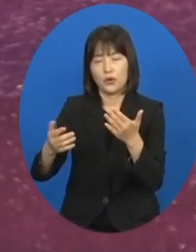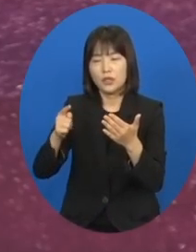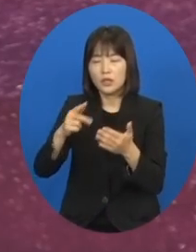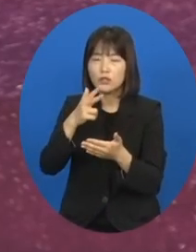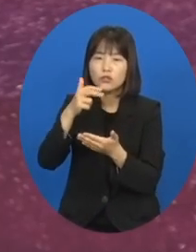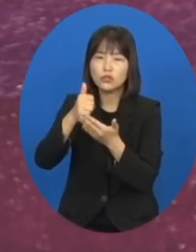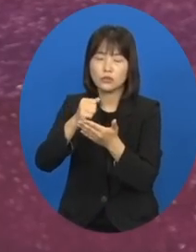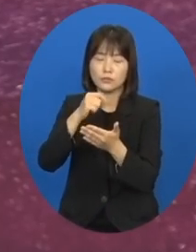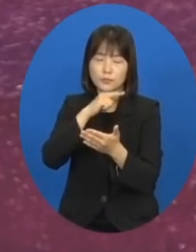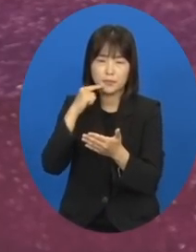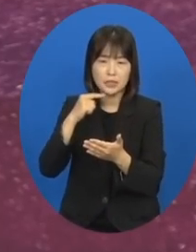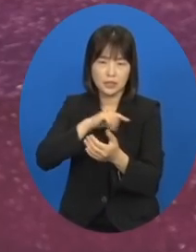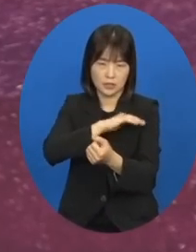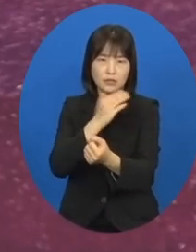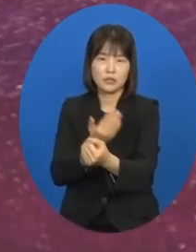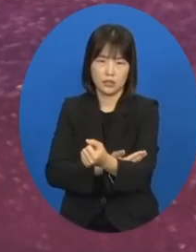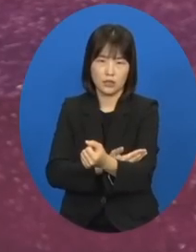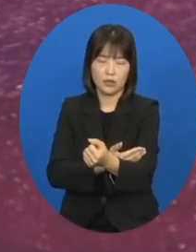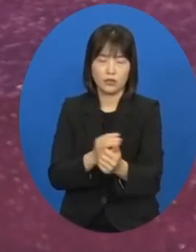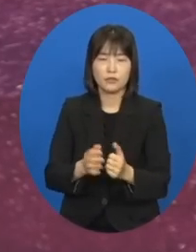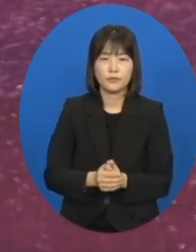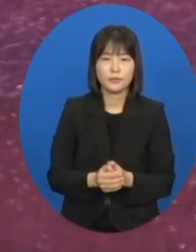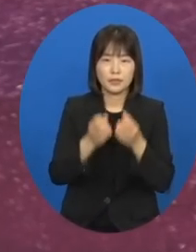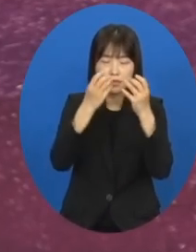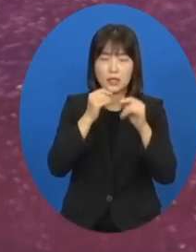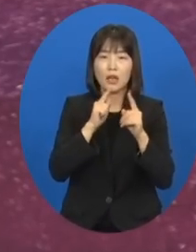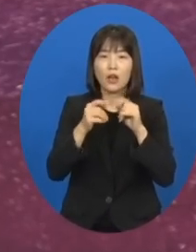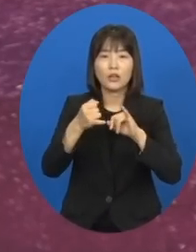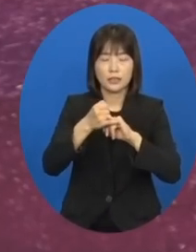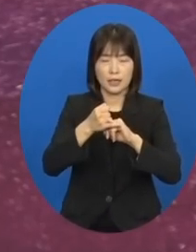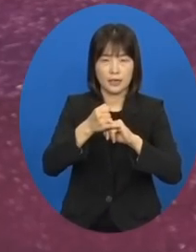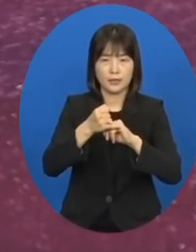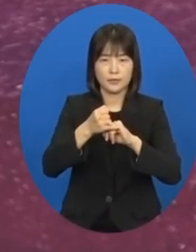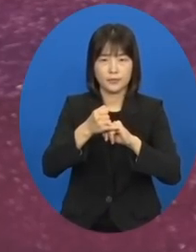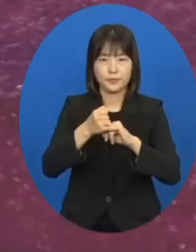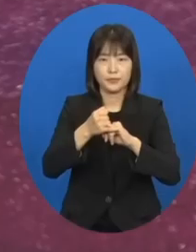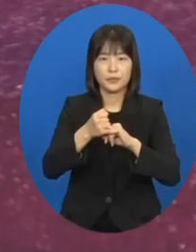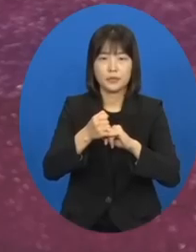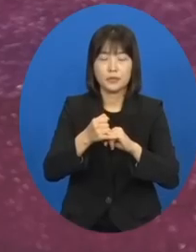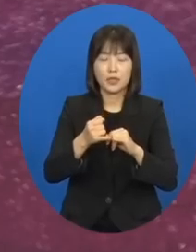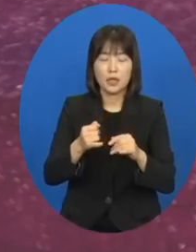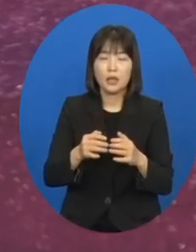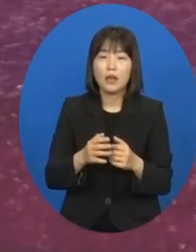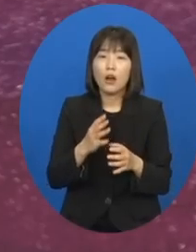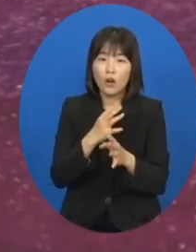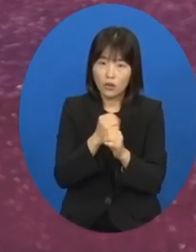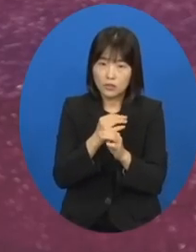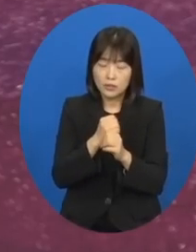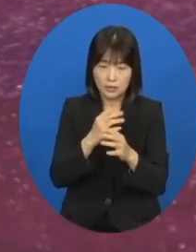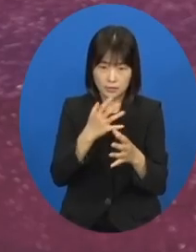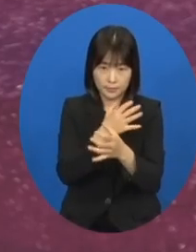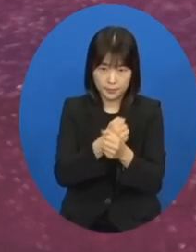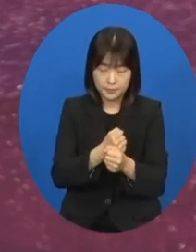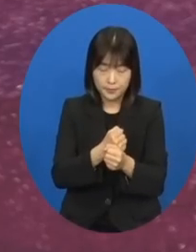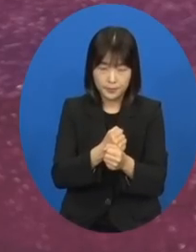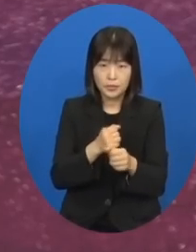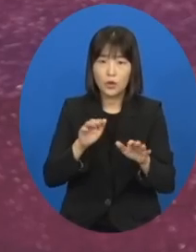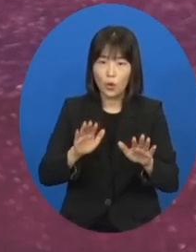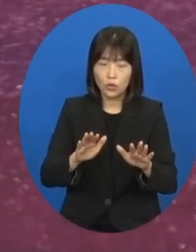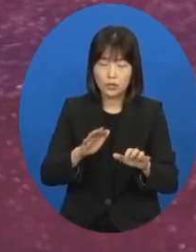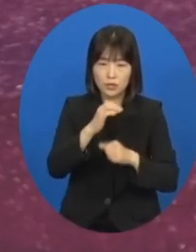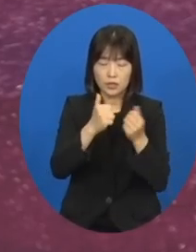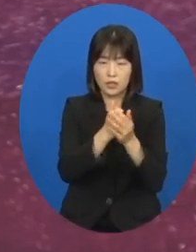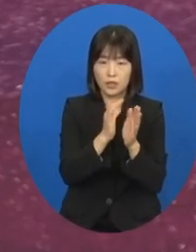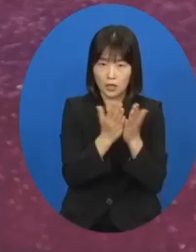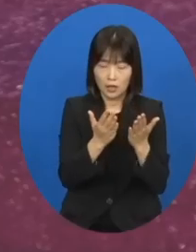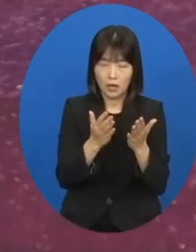것이죠 새 언약의 체결될 때가 언제냐 바로 오늘 본문의 예수님께서 제자들과 함께이 이제